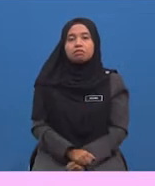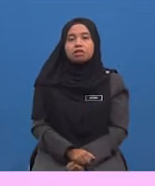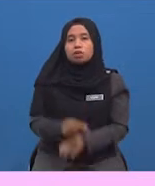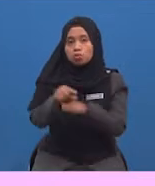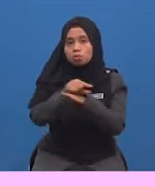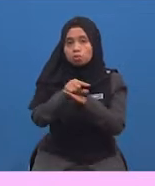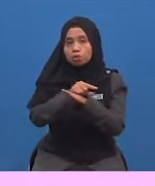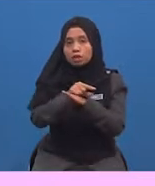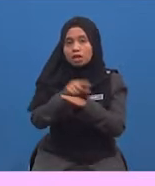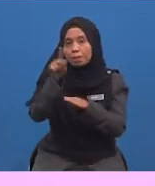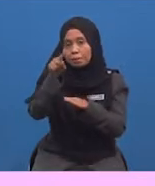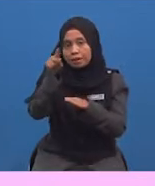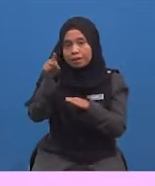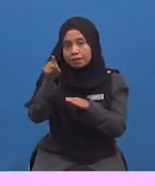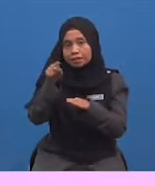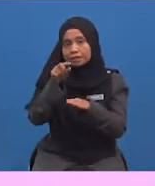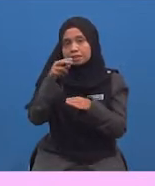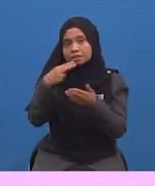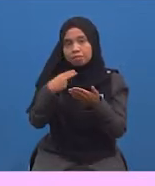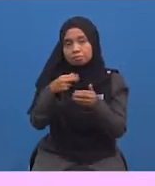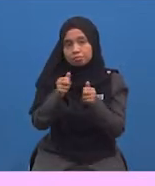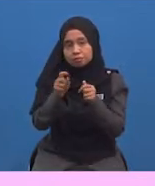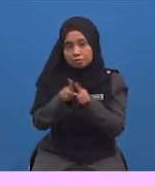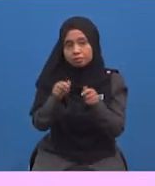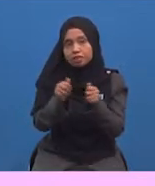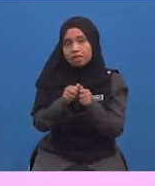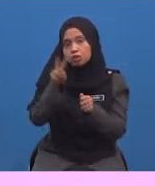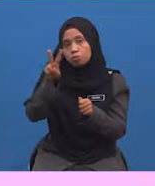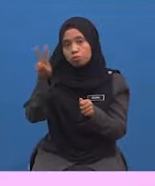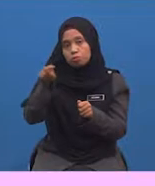Guna pi sama dengan 22/7.